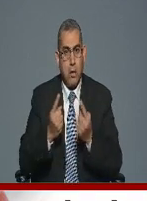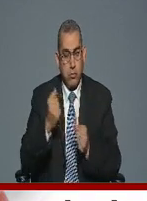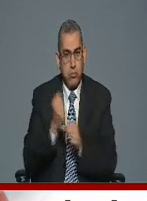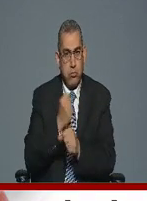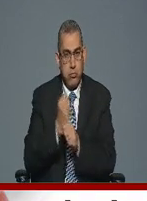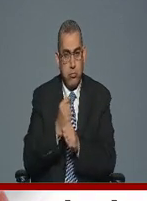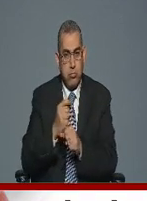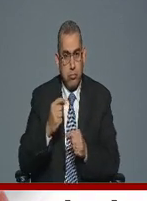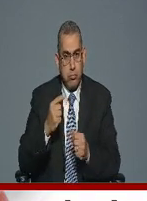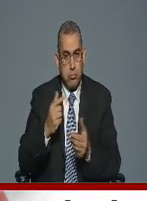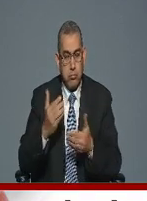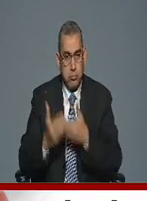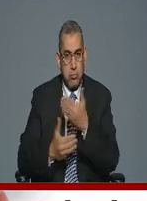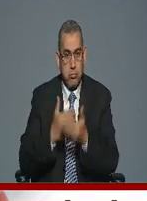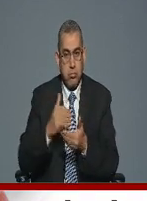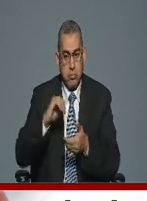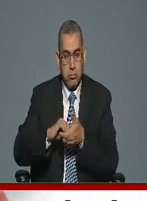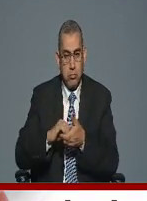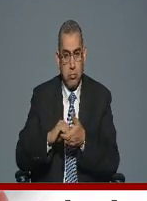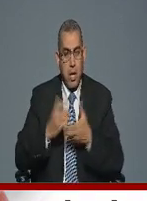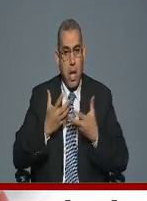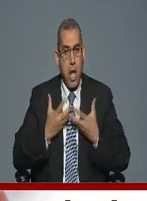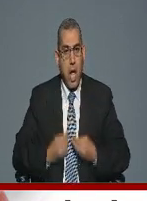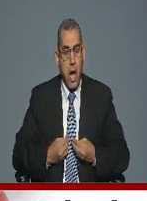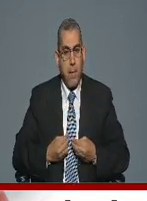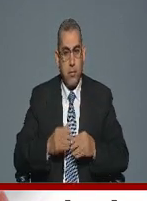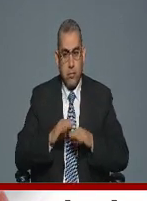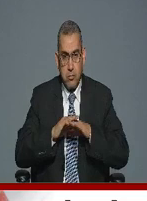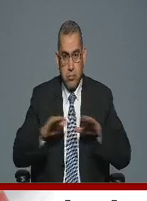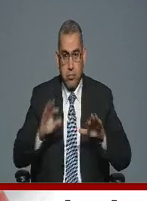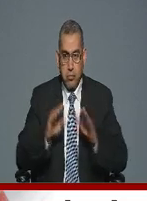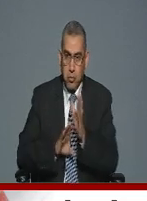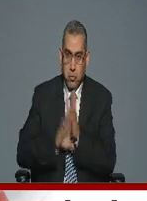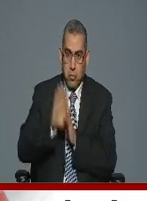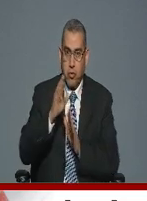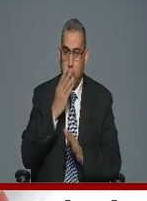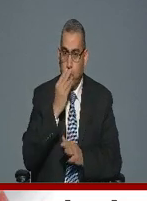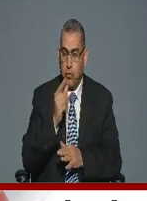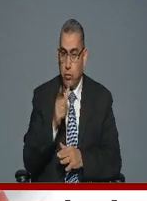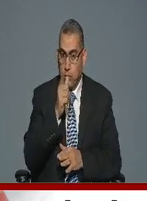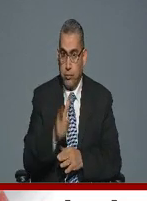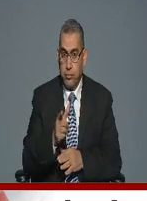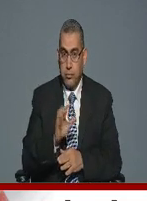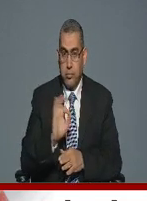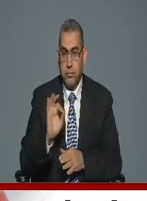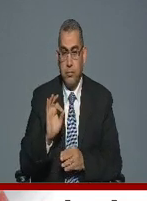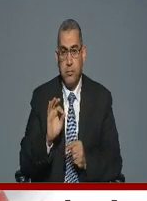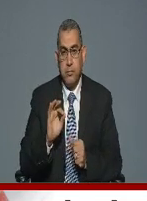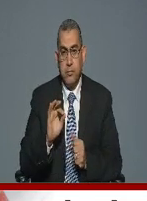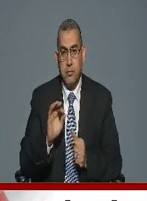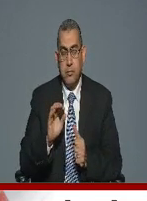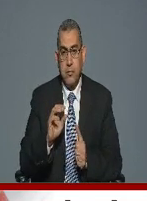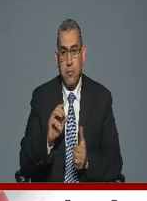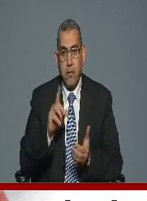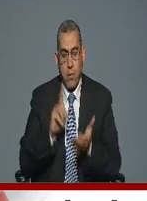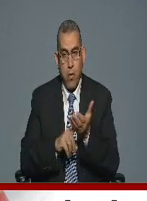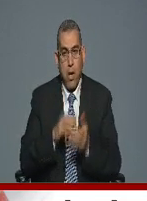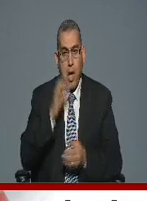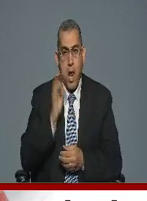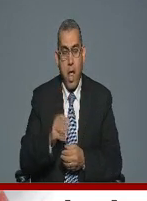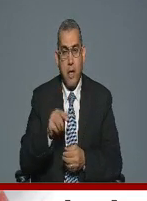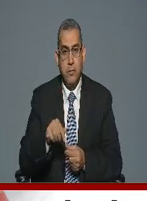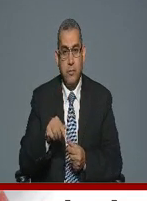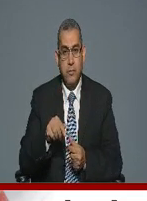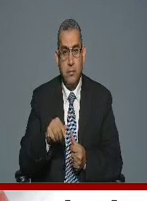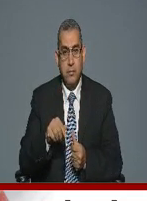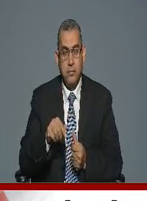بسبب الاهتمام بالأمن وآفاق الأمن والازدهار. إن مصر هي أقرب بلد